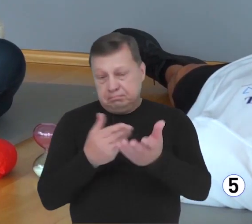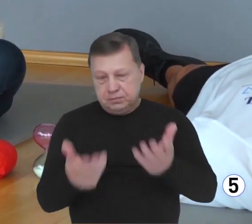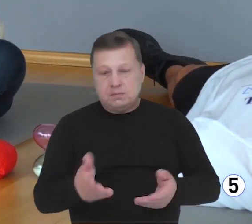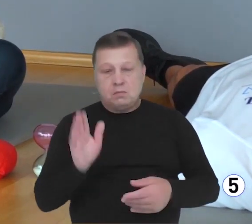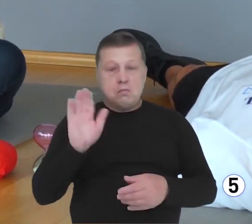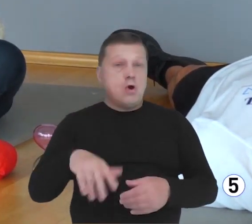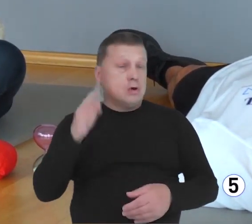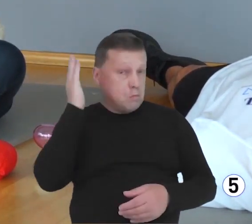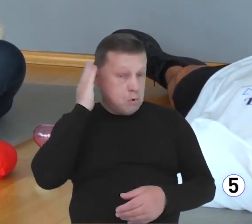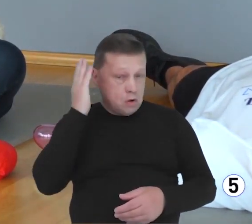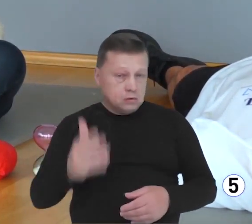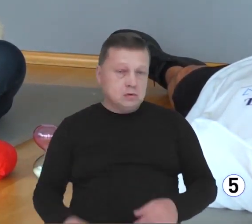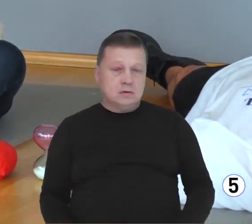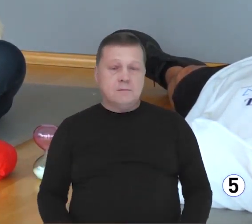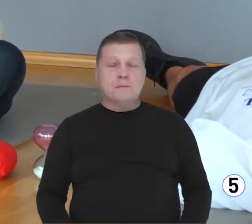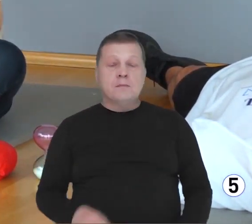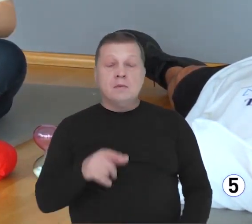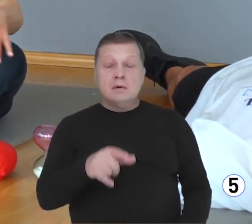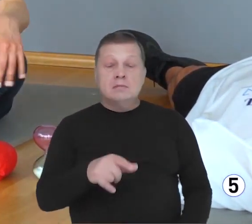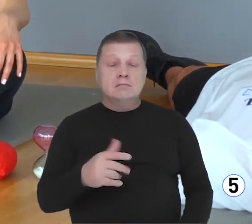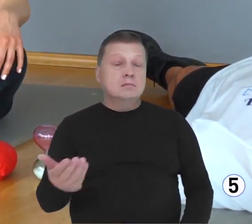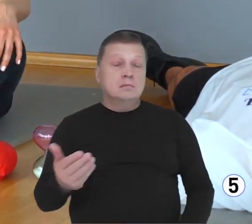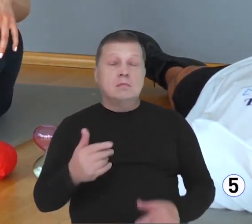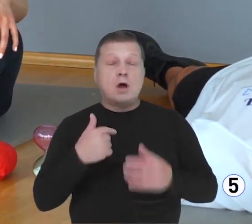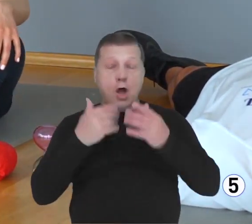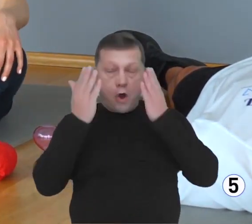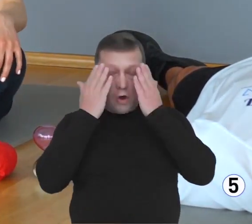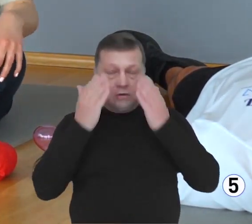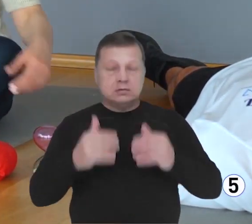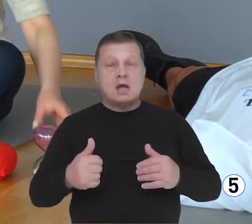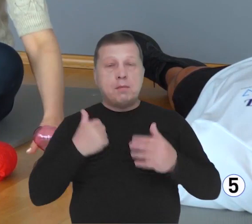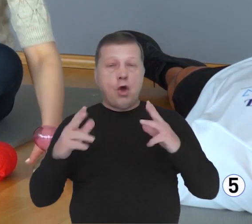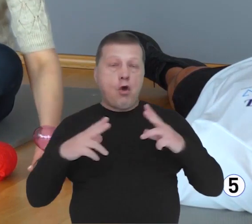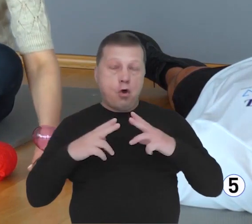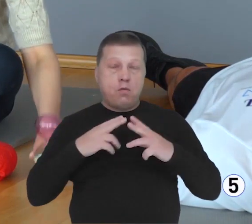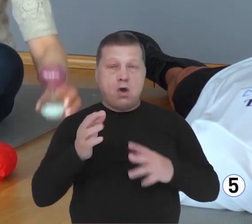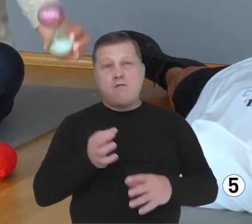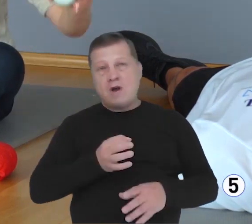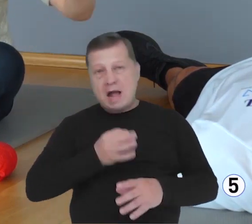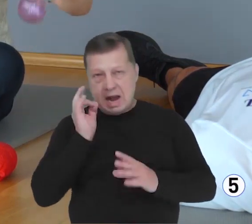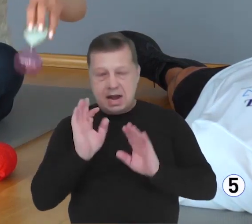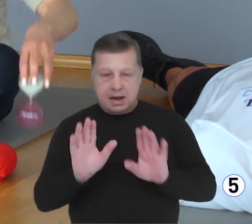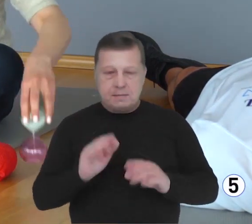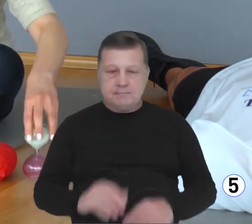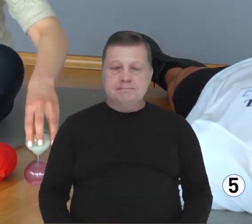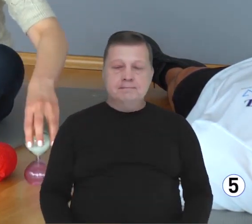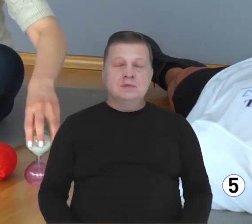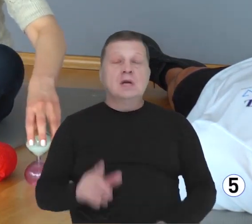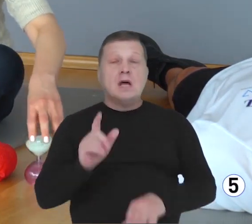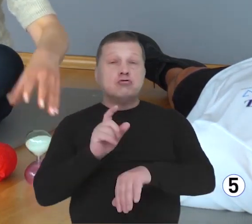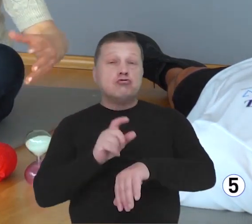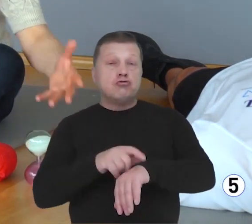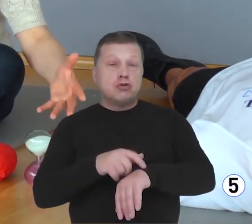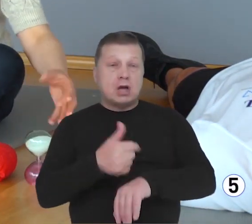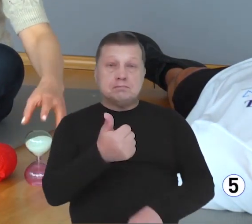też przygotować sobie poduszeczkę, którą przykryjesz oczy, żeby odpoczywało ci się jeszcze lepiej.